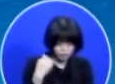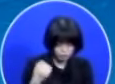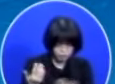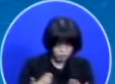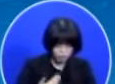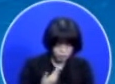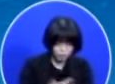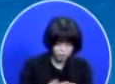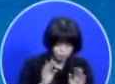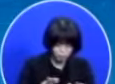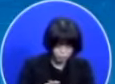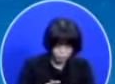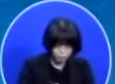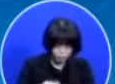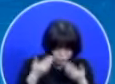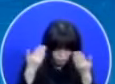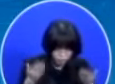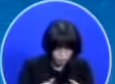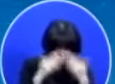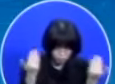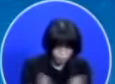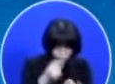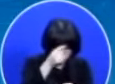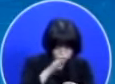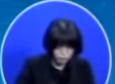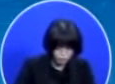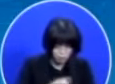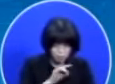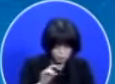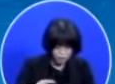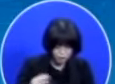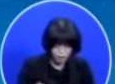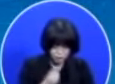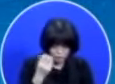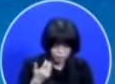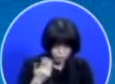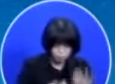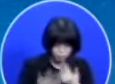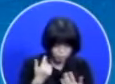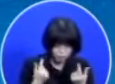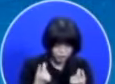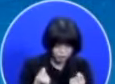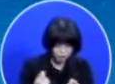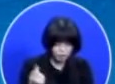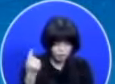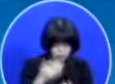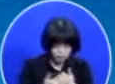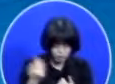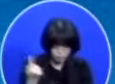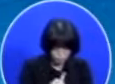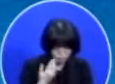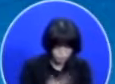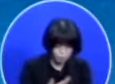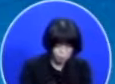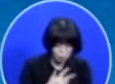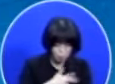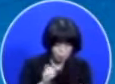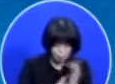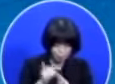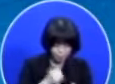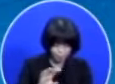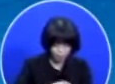오늘도 드려지는 선교지의 모든 교회의 예배 들 마다 성령의 불과 같은 은혜가 임하여 주시옵소서 주 예수